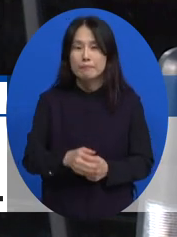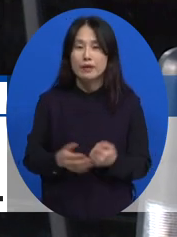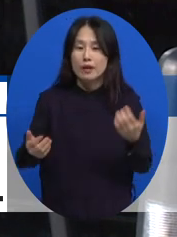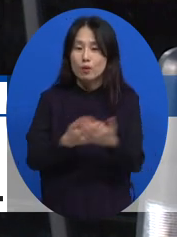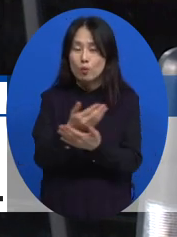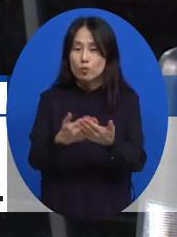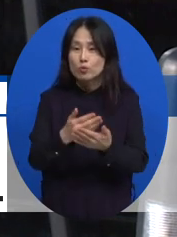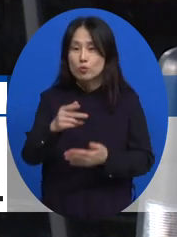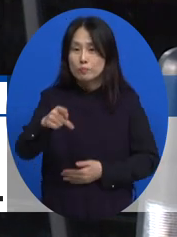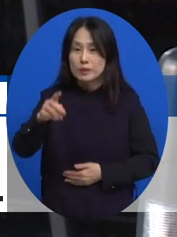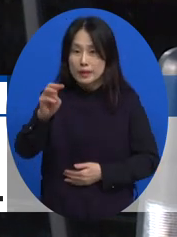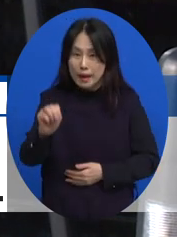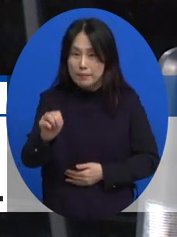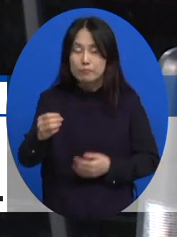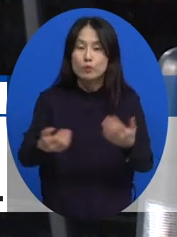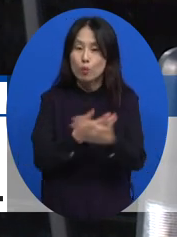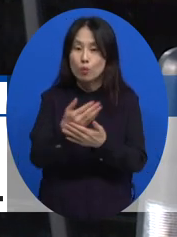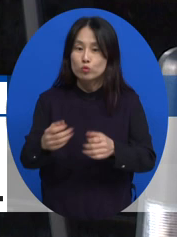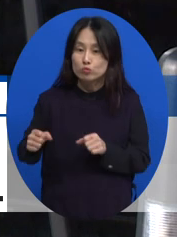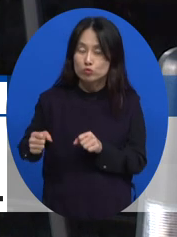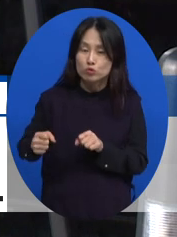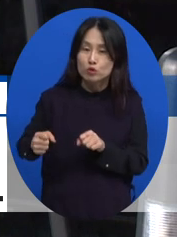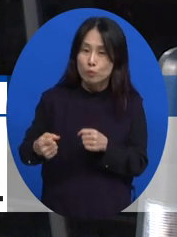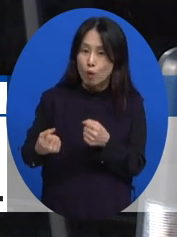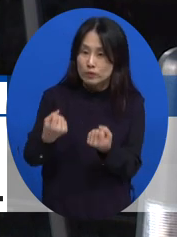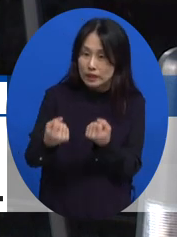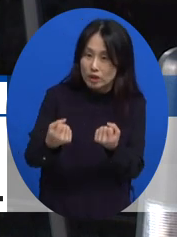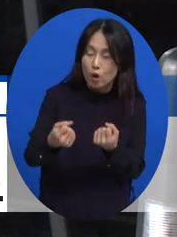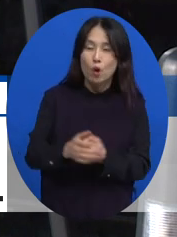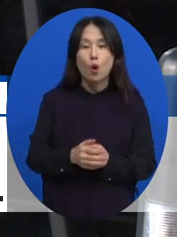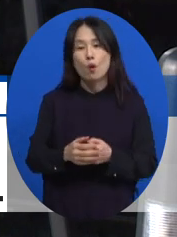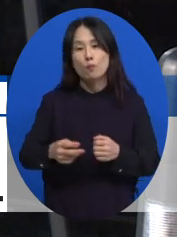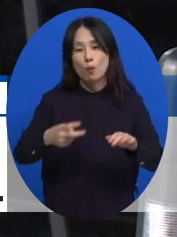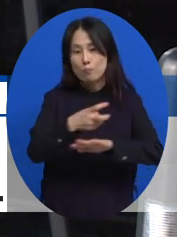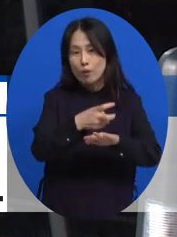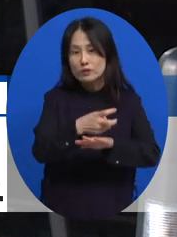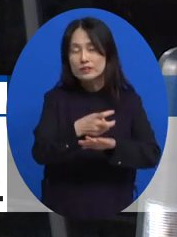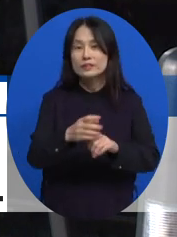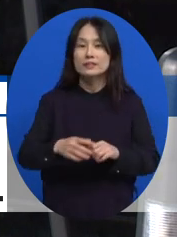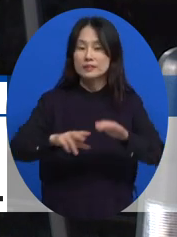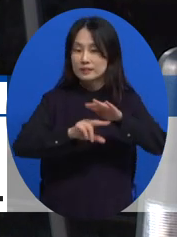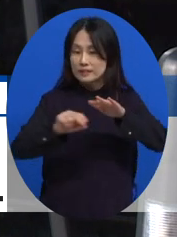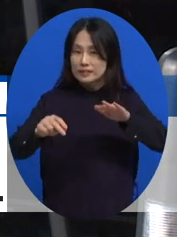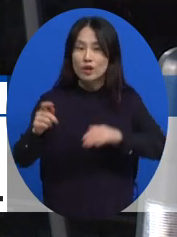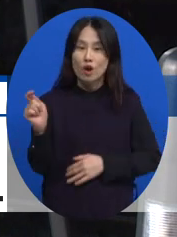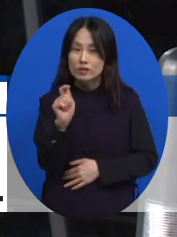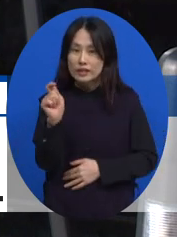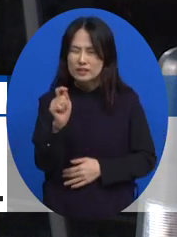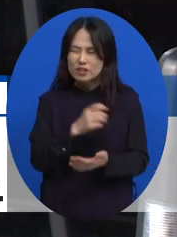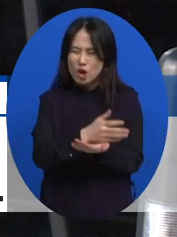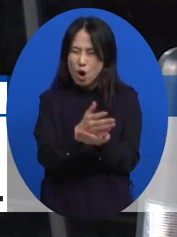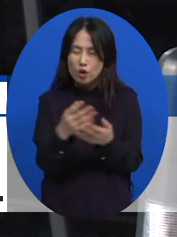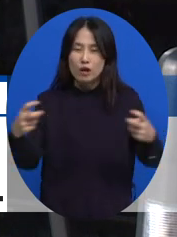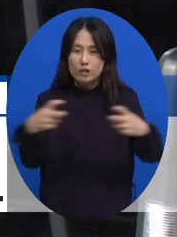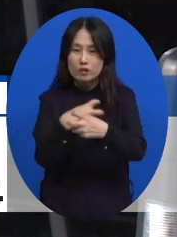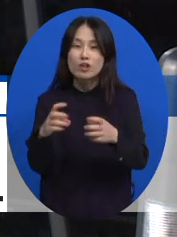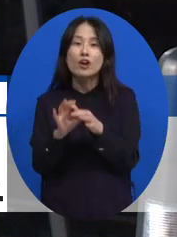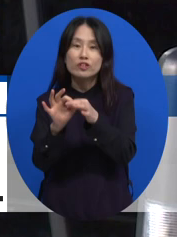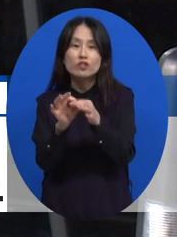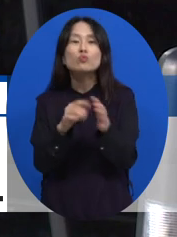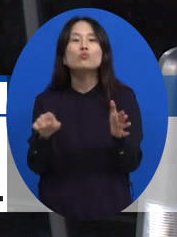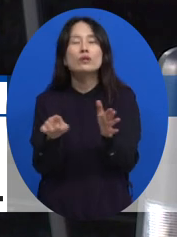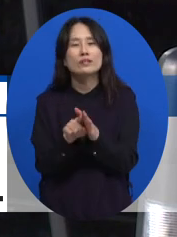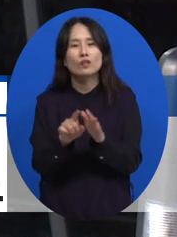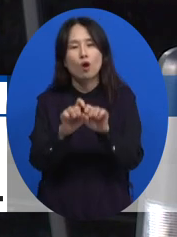공유 자전거, 버스, 지하철, 택시 등 다양한 교통수단을 연계할 수 있도록 플랫폼